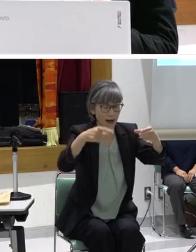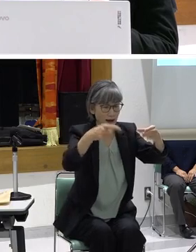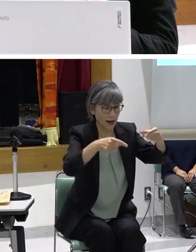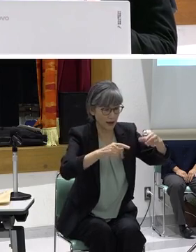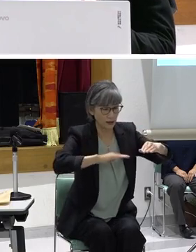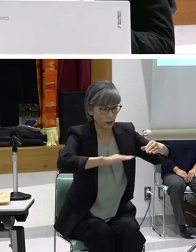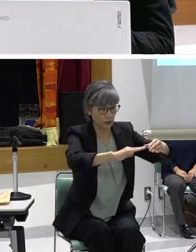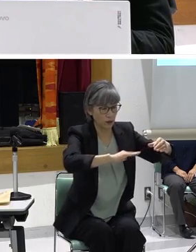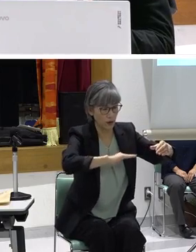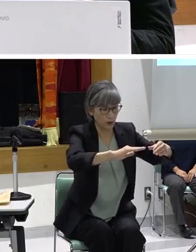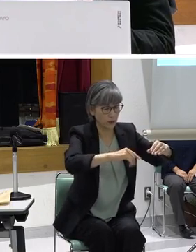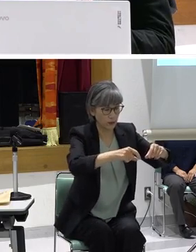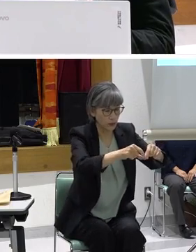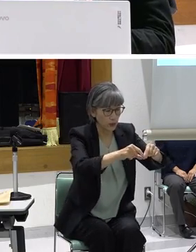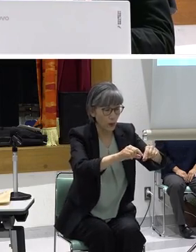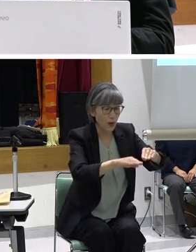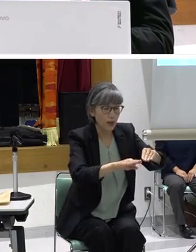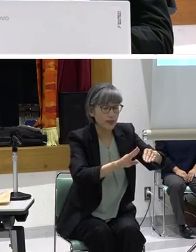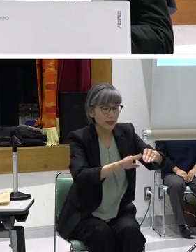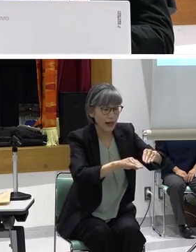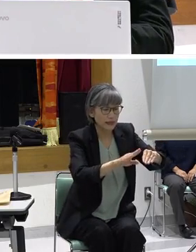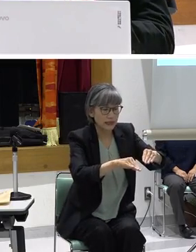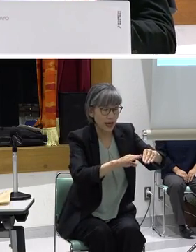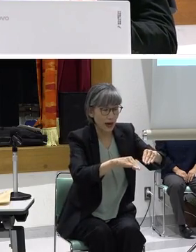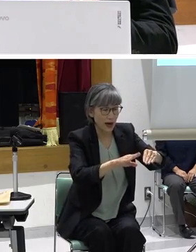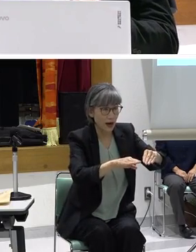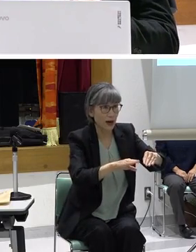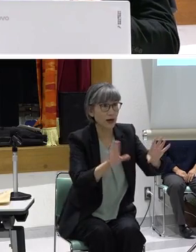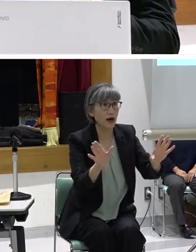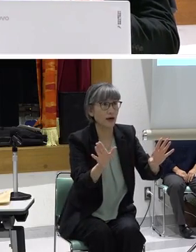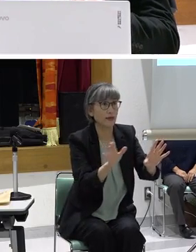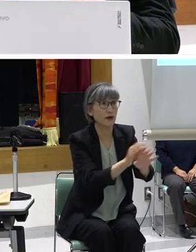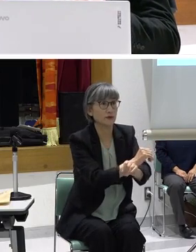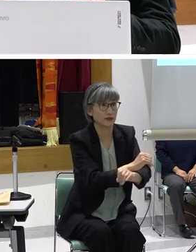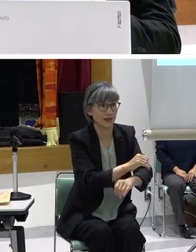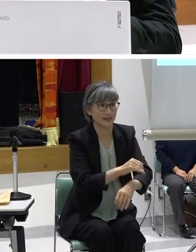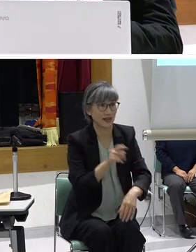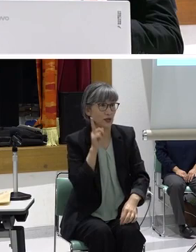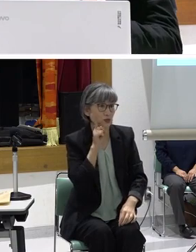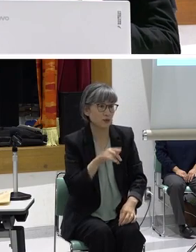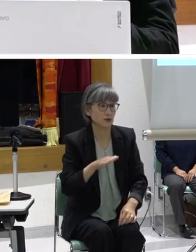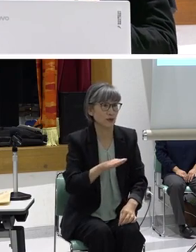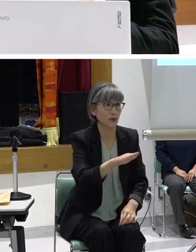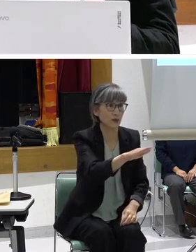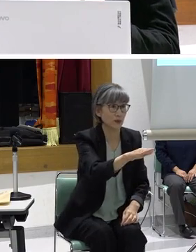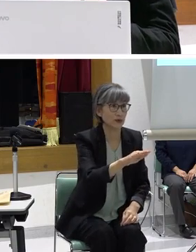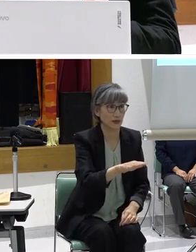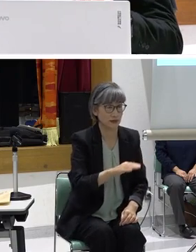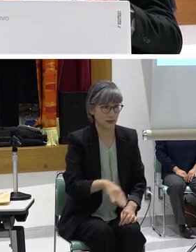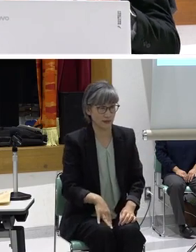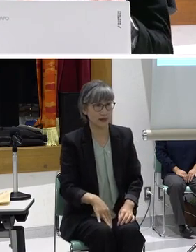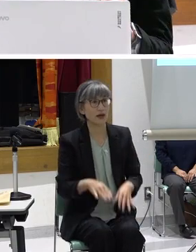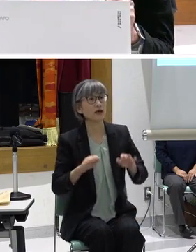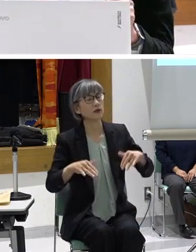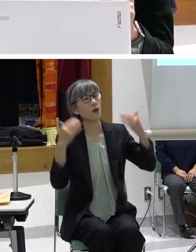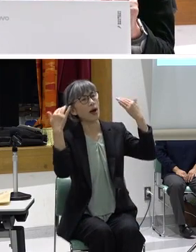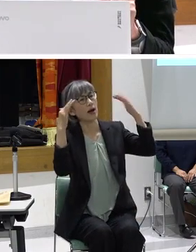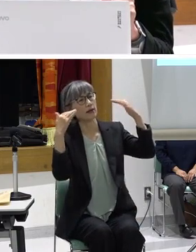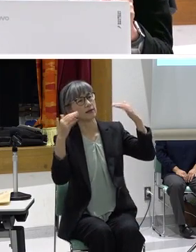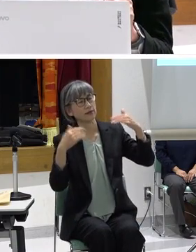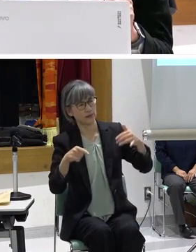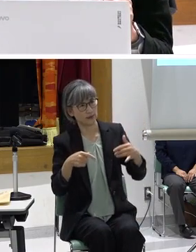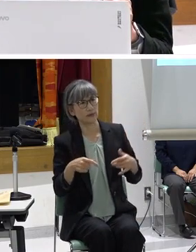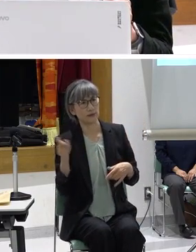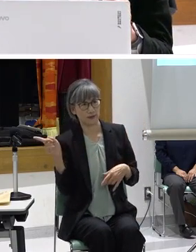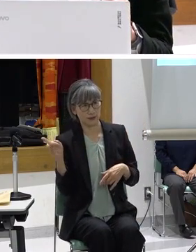から、今日も私、阪急で来たんですけど、阪急で乗り降りするときやっぱりスロープワン持ってきてもらわ